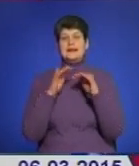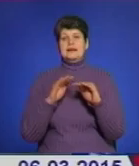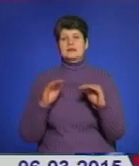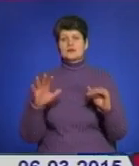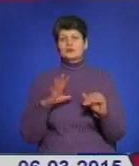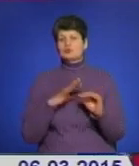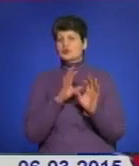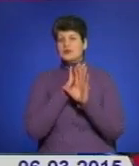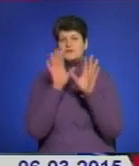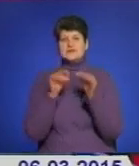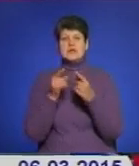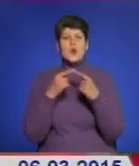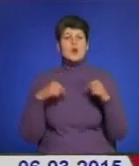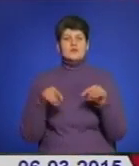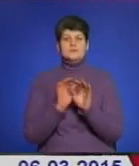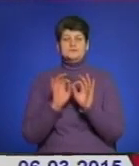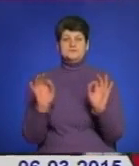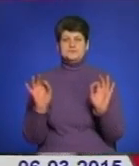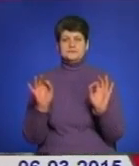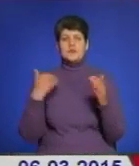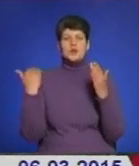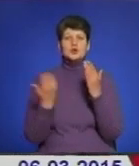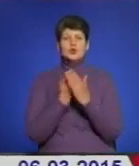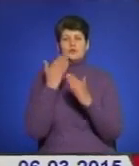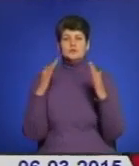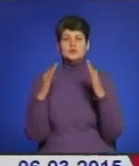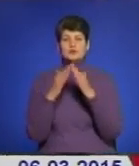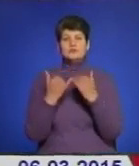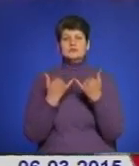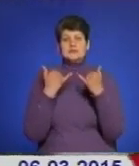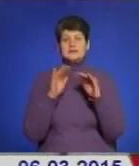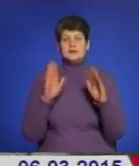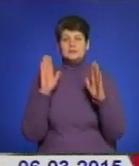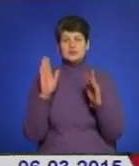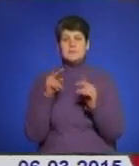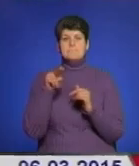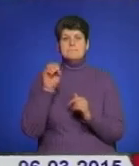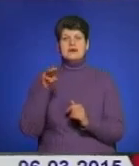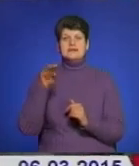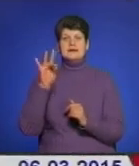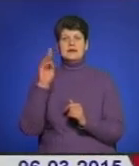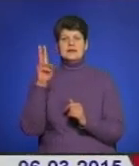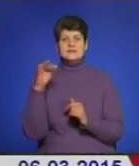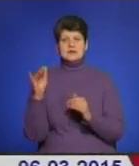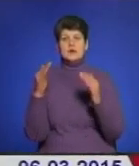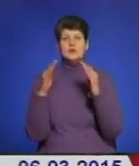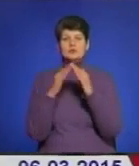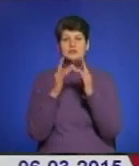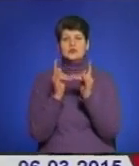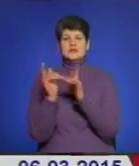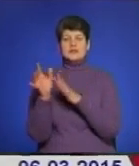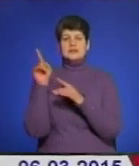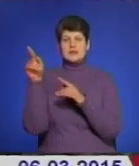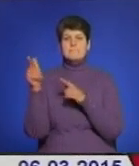було все дуже організовано. Новою домівкою для переселенців стане Петриківський будинок-інтернат. Там для